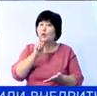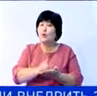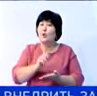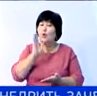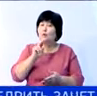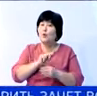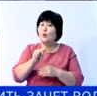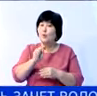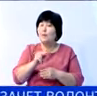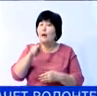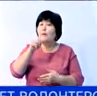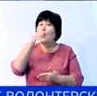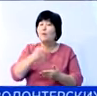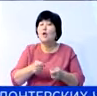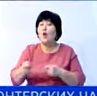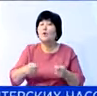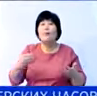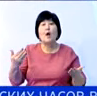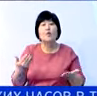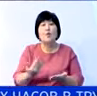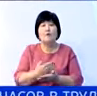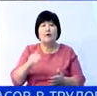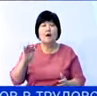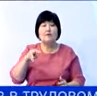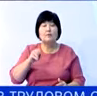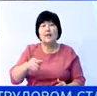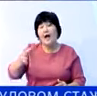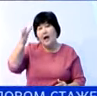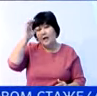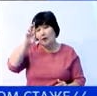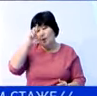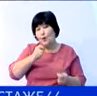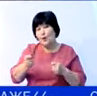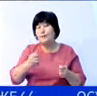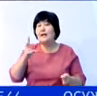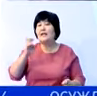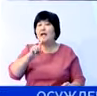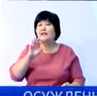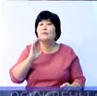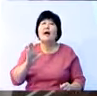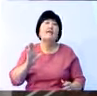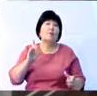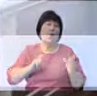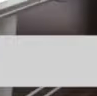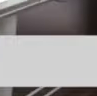будут обучаться по программе «Руководитель нового формата» в Академии госуправления и Назарбаев университете.